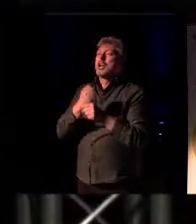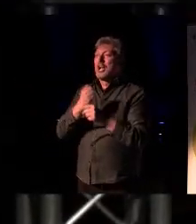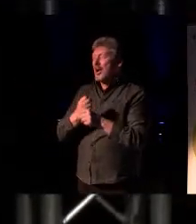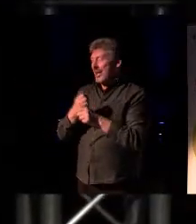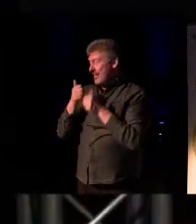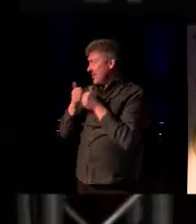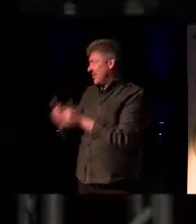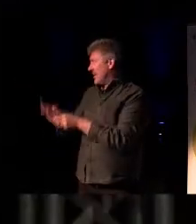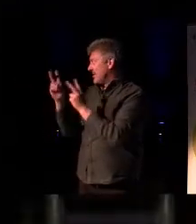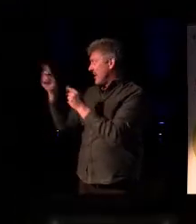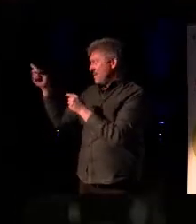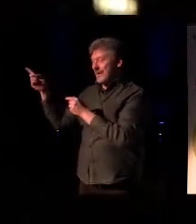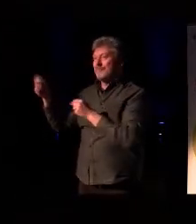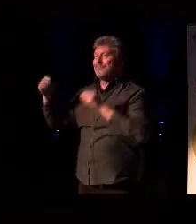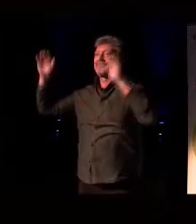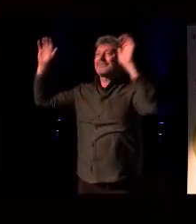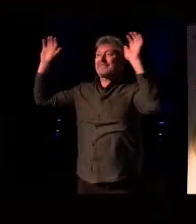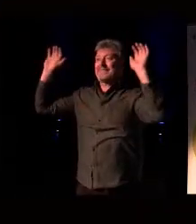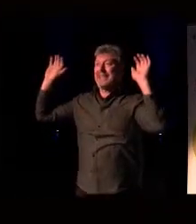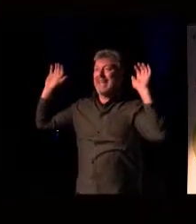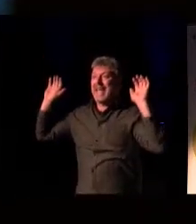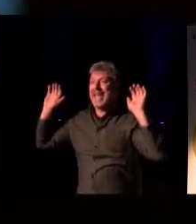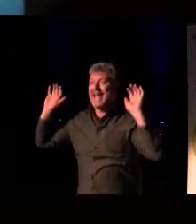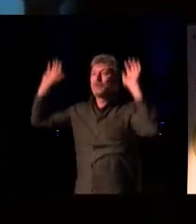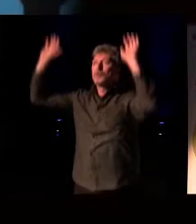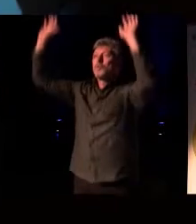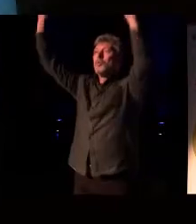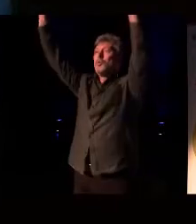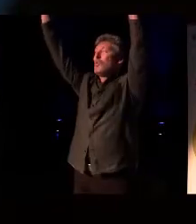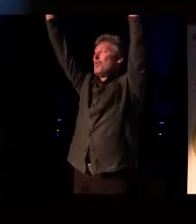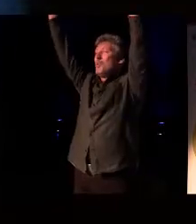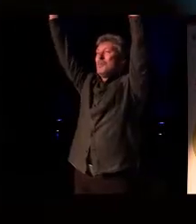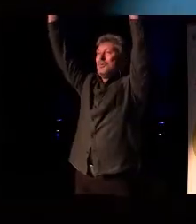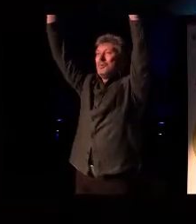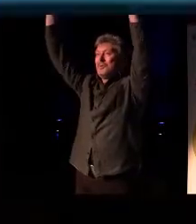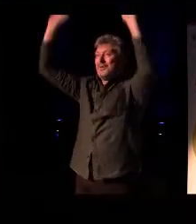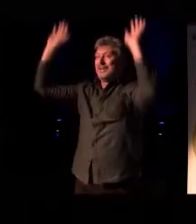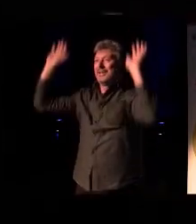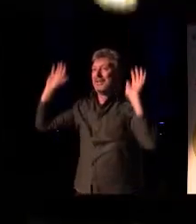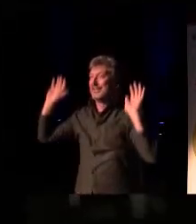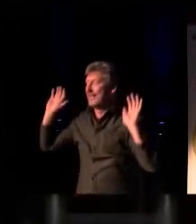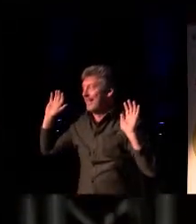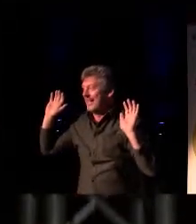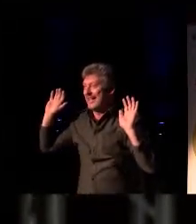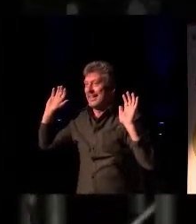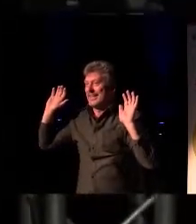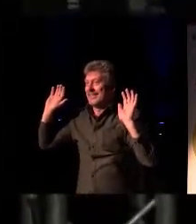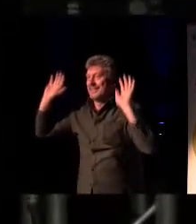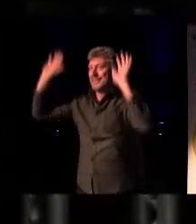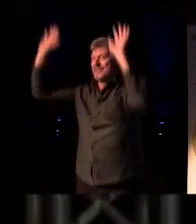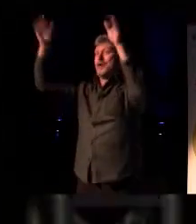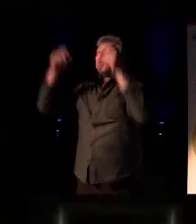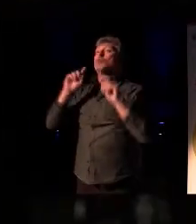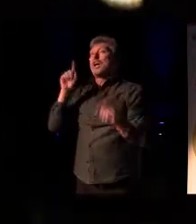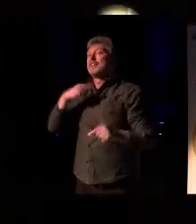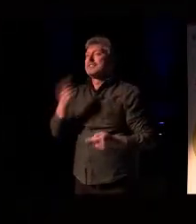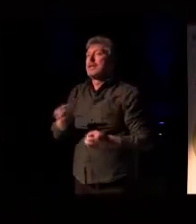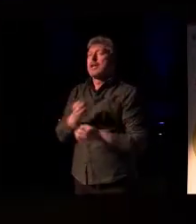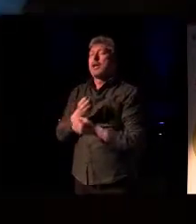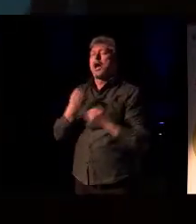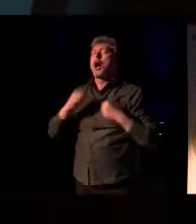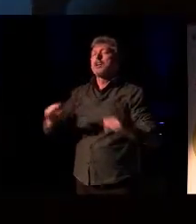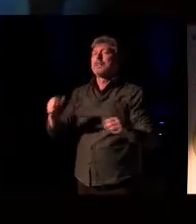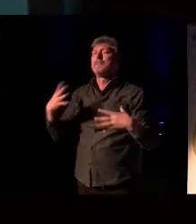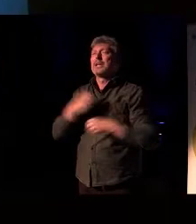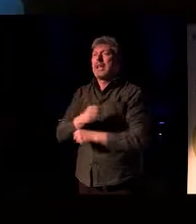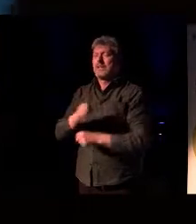følg meg. Skal jeg si, jeg har holdt på å gjøre litt småtteri for aktiv mot kreft I 10 år. Mange foredrag